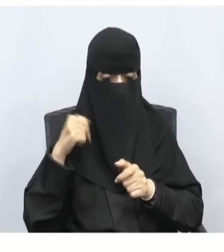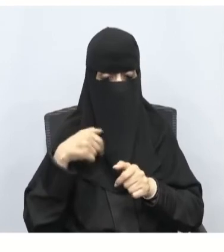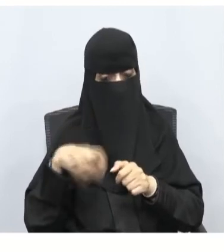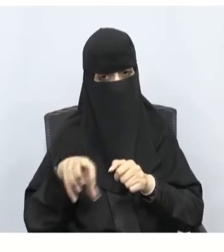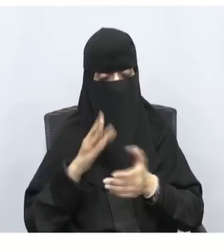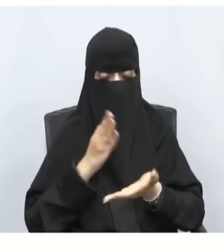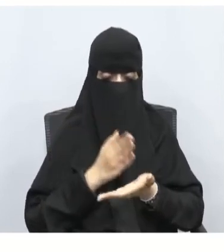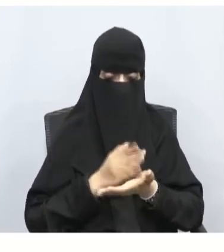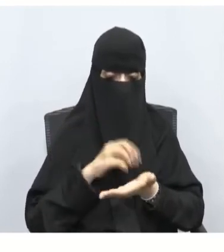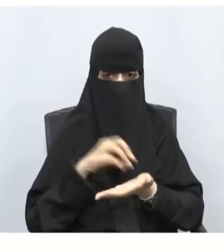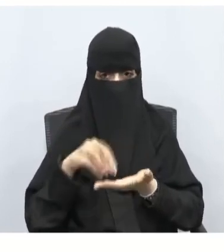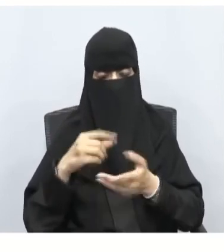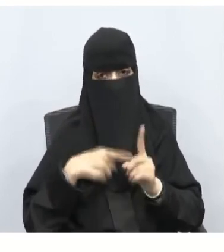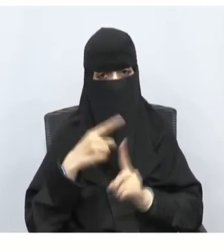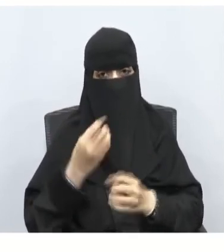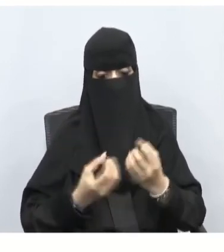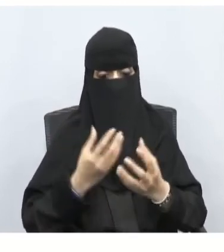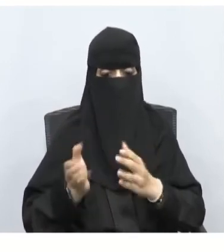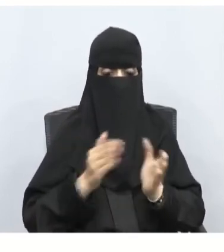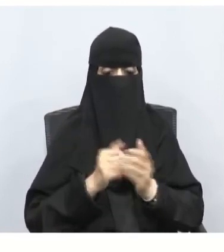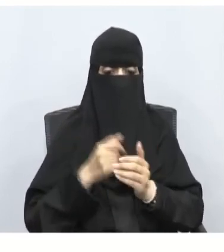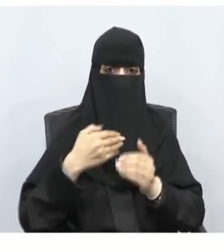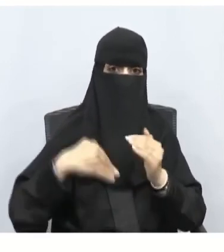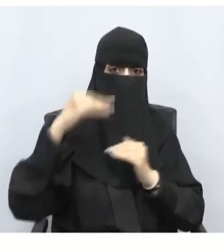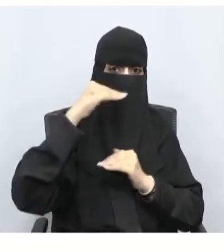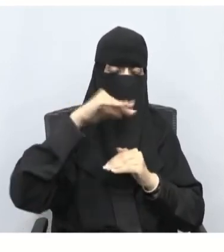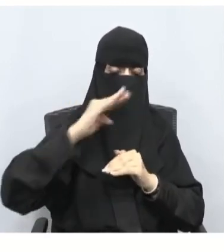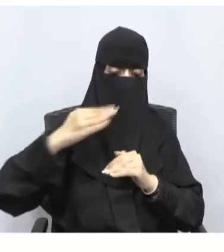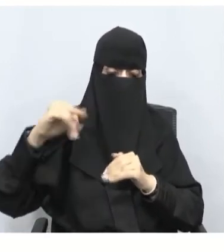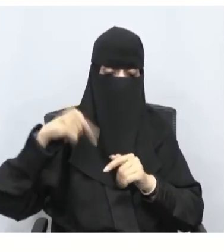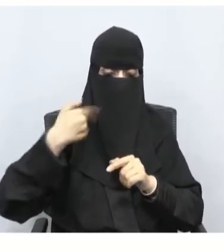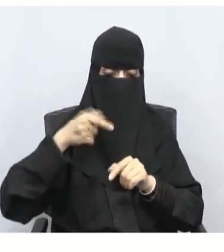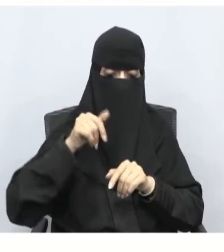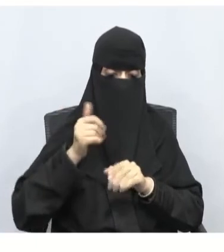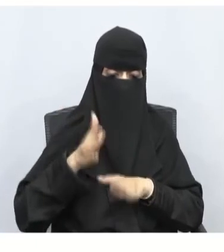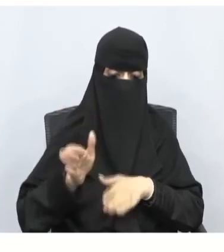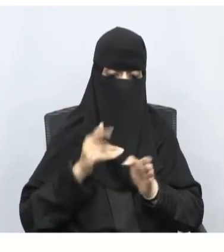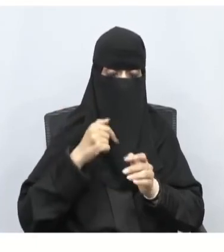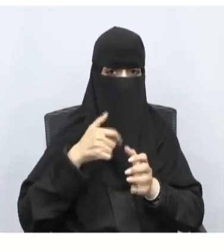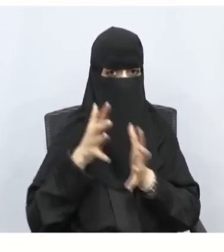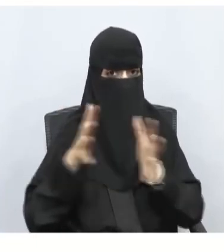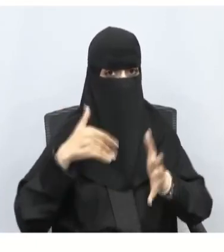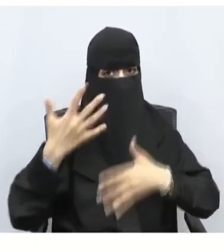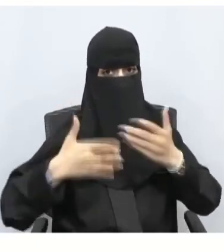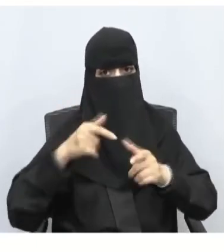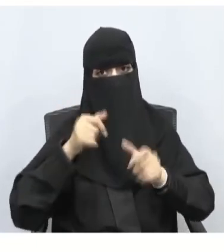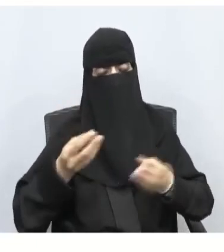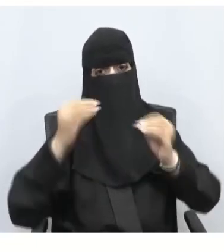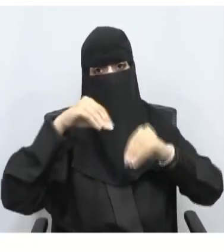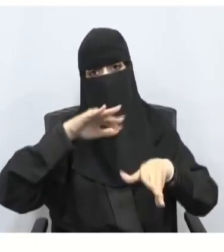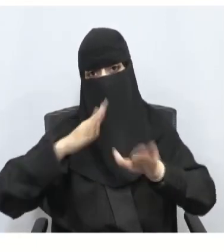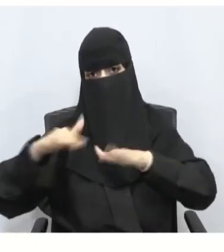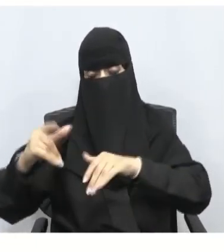نوع الوسط الناقل ودرجة الحرارة. علو الصوت يعتمد على كمية الطاقة التي تحملها